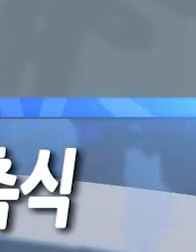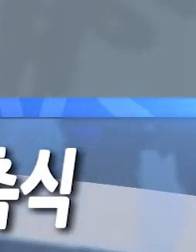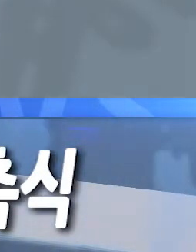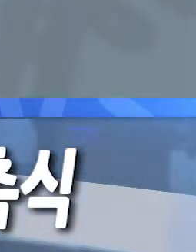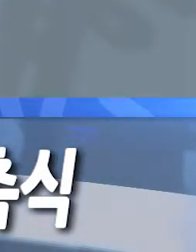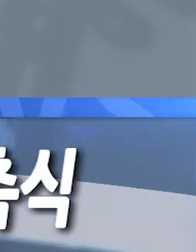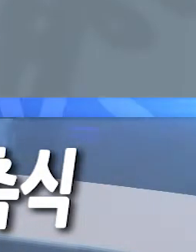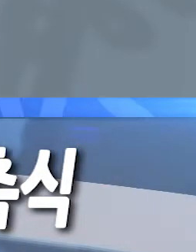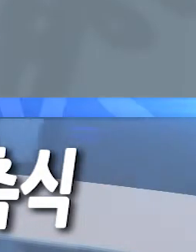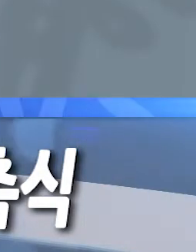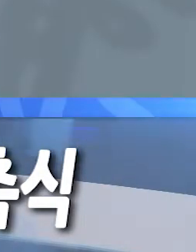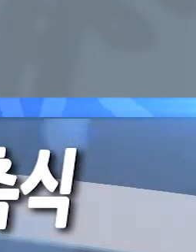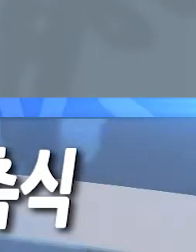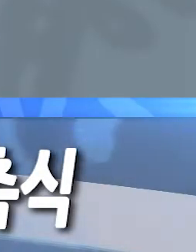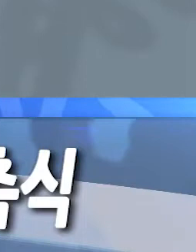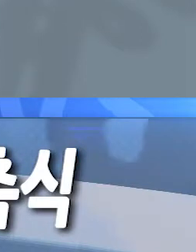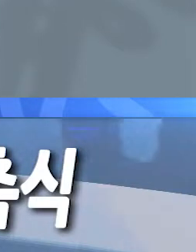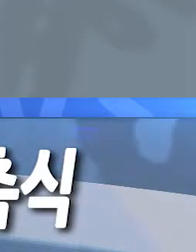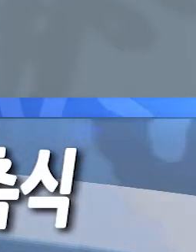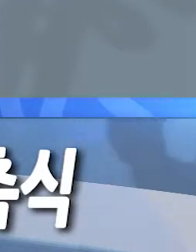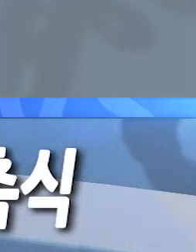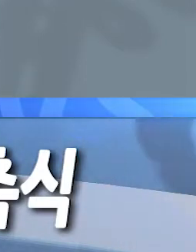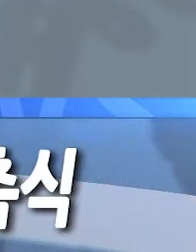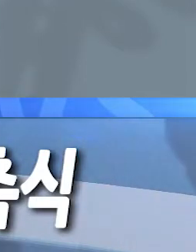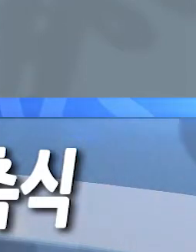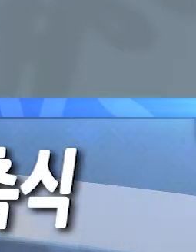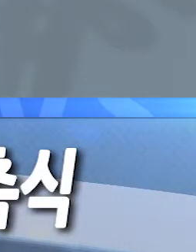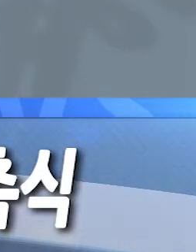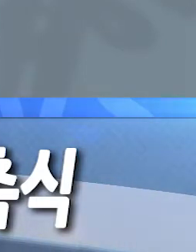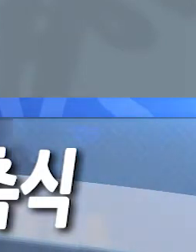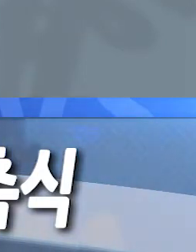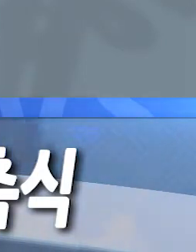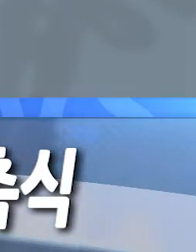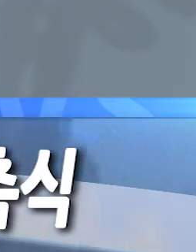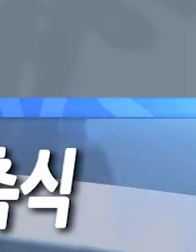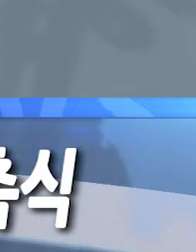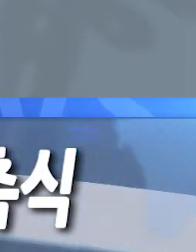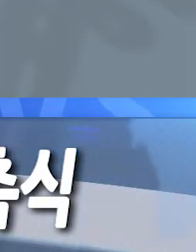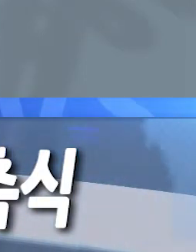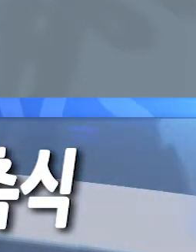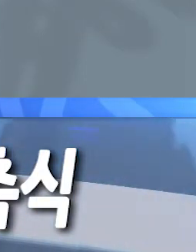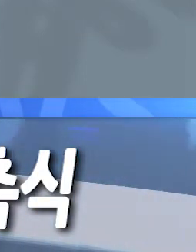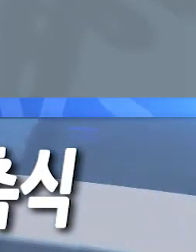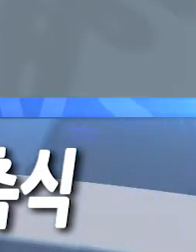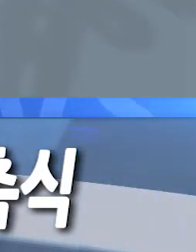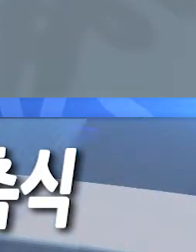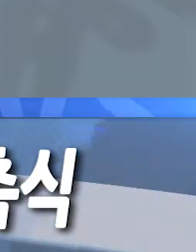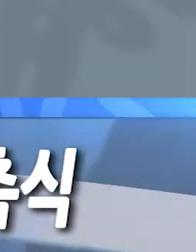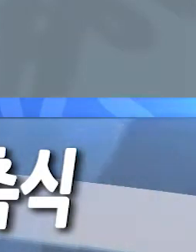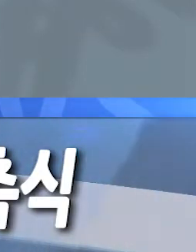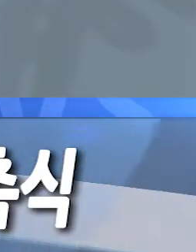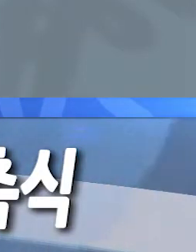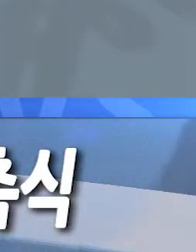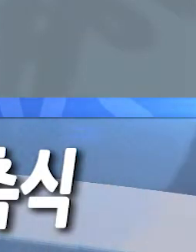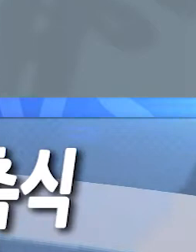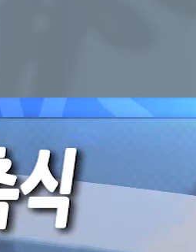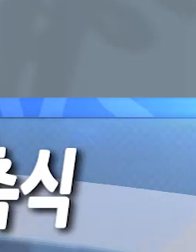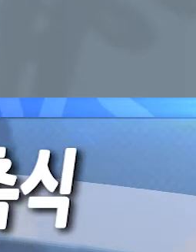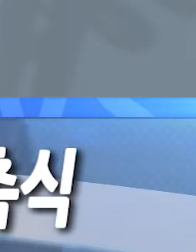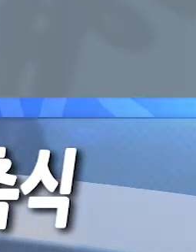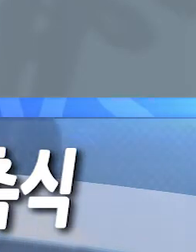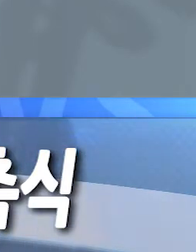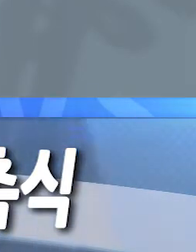영화를 통해 어린이들에게 꿈과 희망을 전하는 서울 구로 국제어린이영화제 홍보대사가 위촉됐습니다.